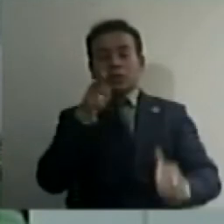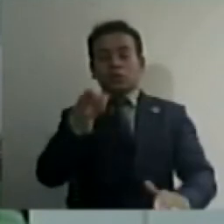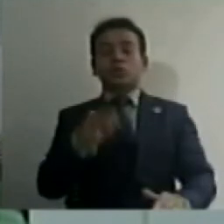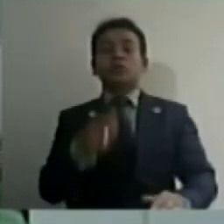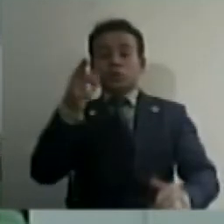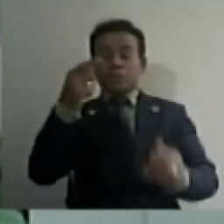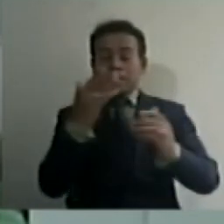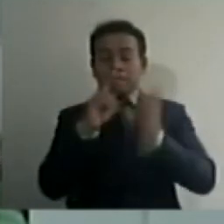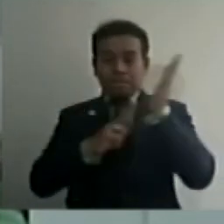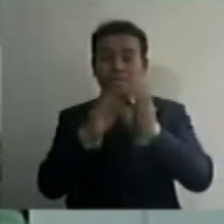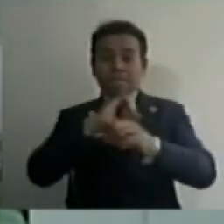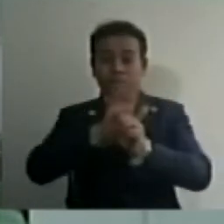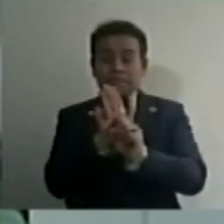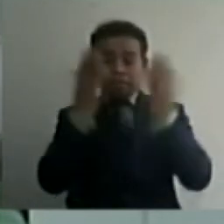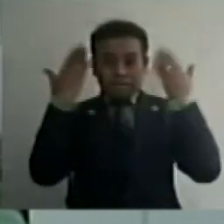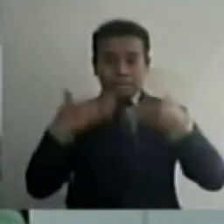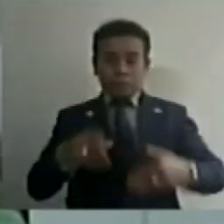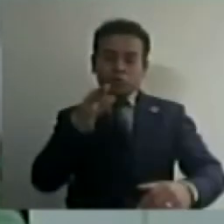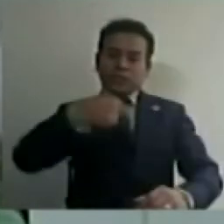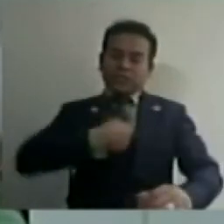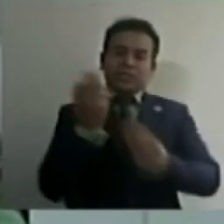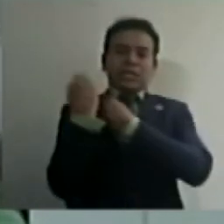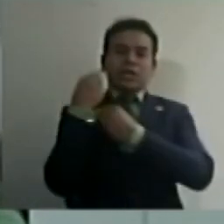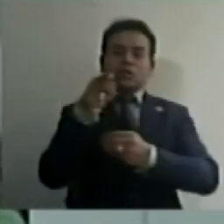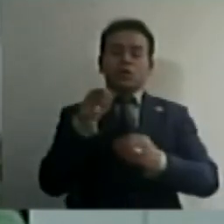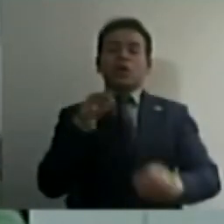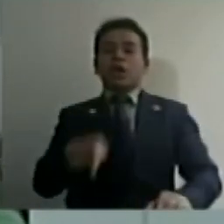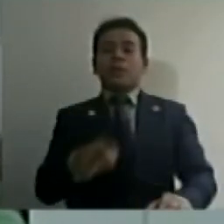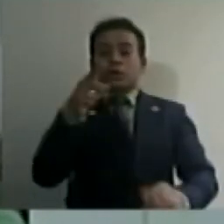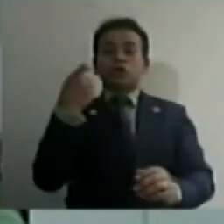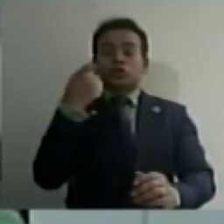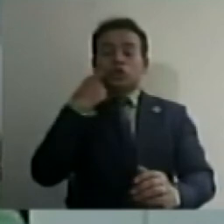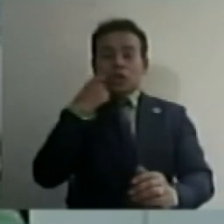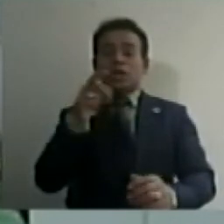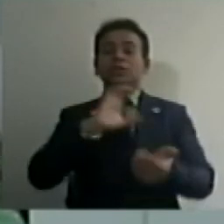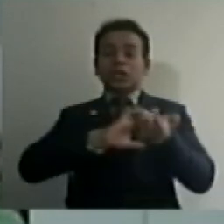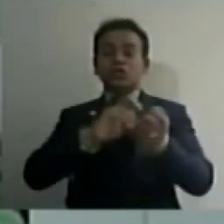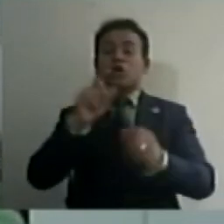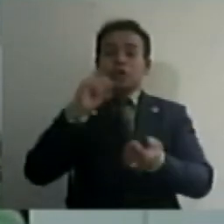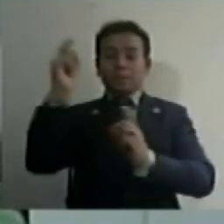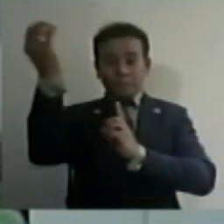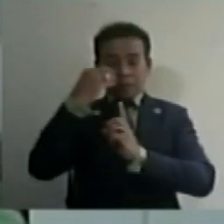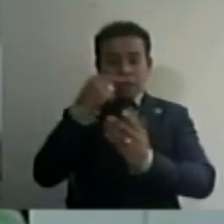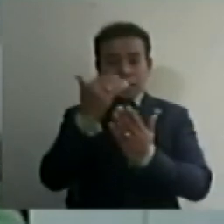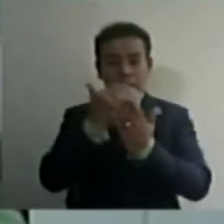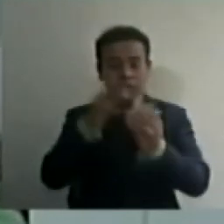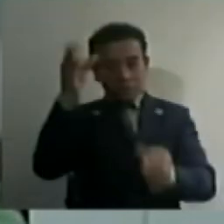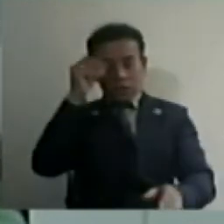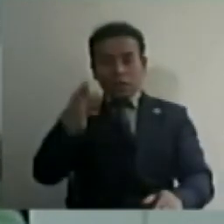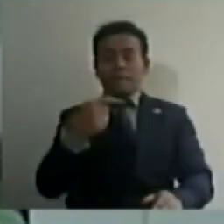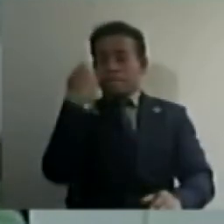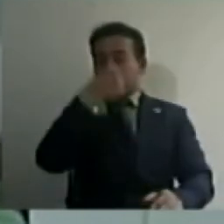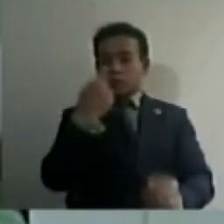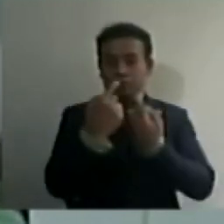চলুন, একজন থেকে আরেকজনের মধ্যে কমপক্ষে 3 ফুট শারীরিক দূরত্ব বজায় রাখুন, একান্ত প্রয়োজন না